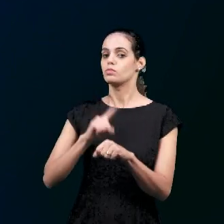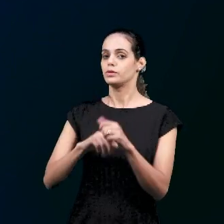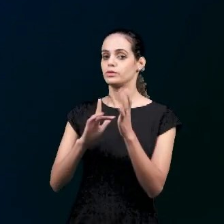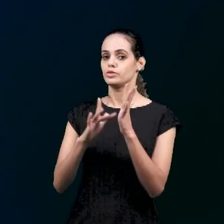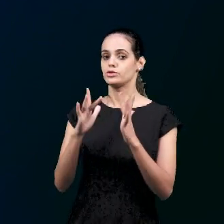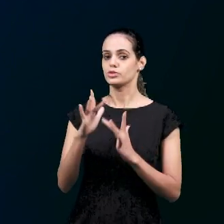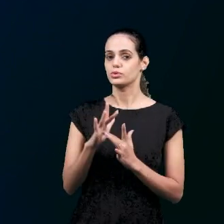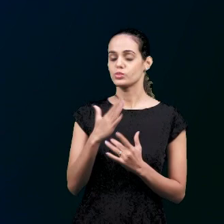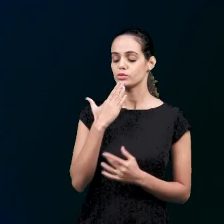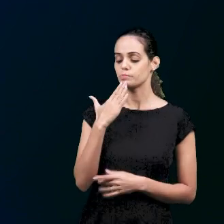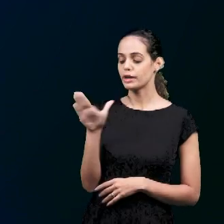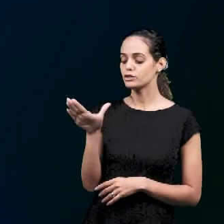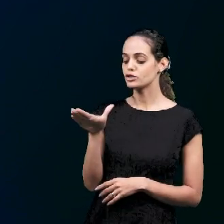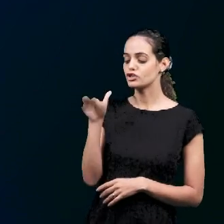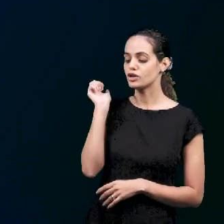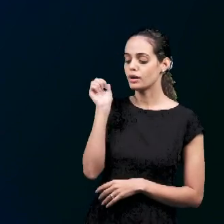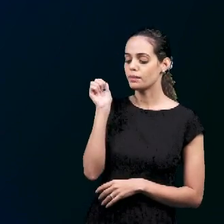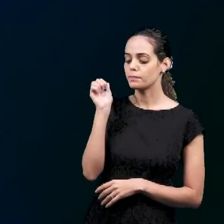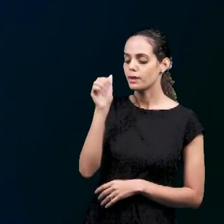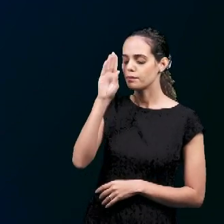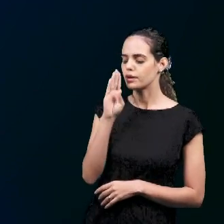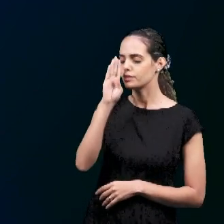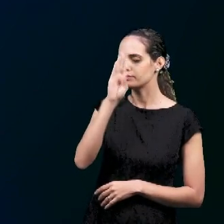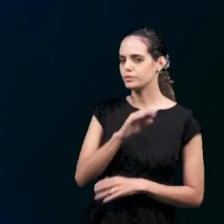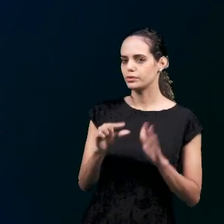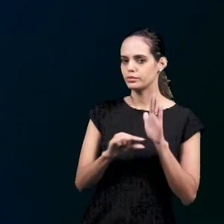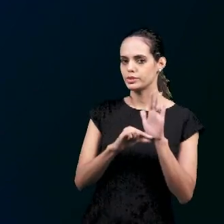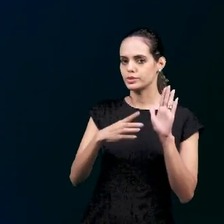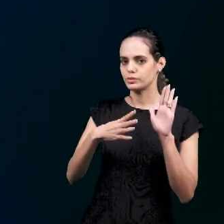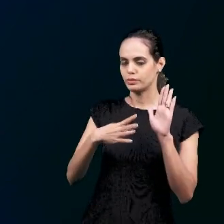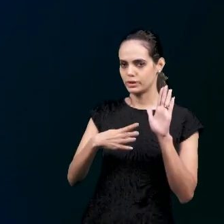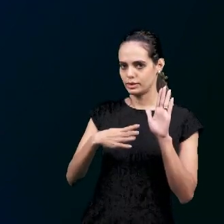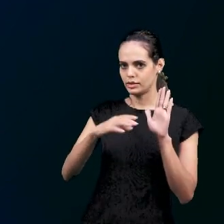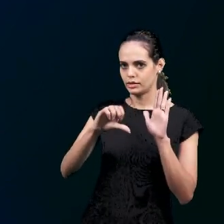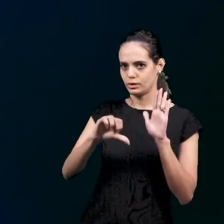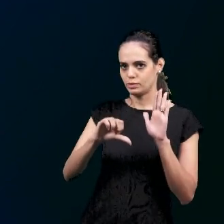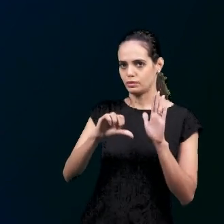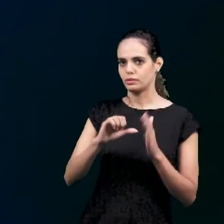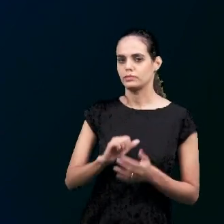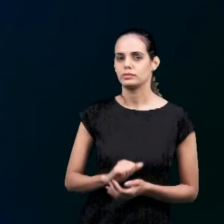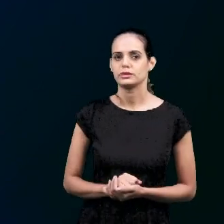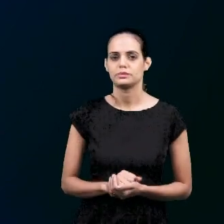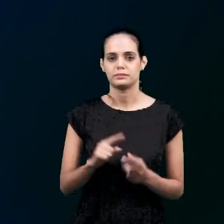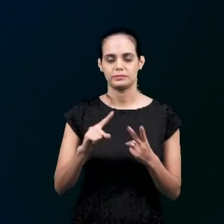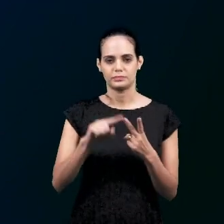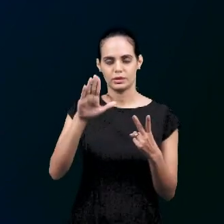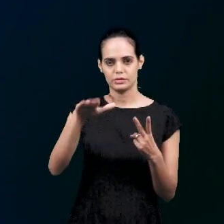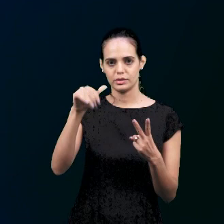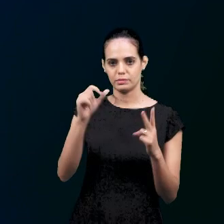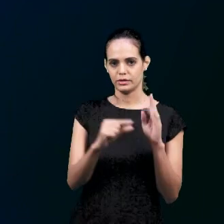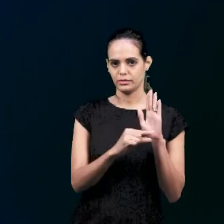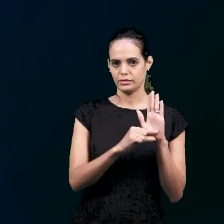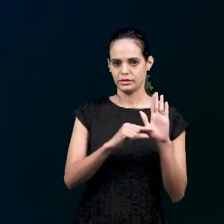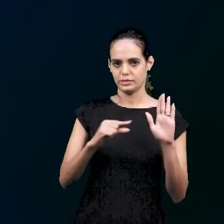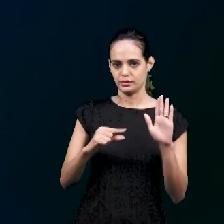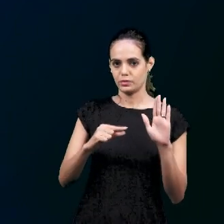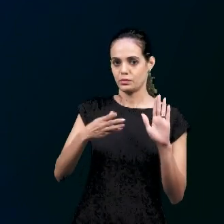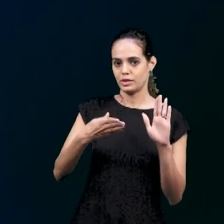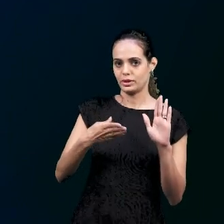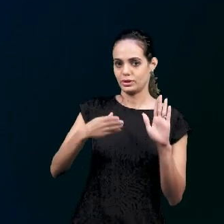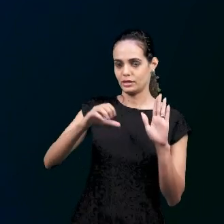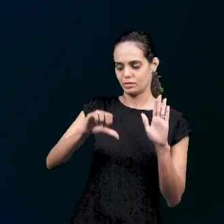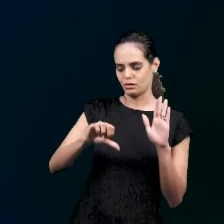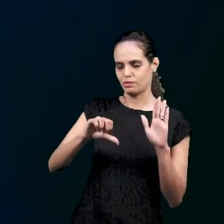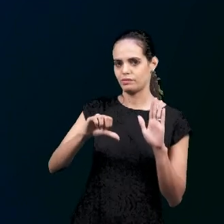L'élection, c'est quand Jésus demande qu'on l'appelle Bartimée, qui se trouve dans le verset 49. Et